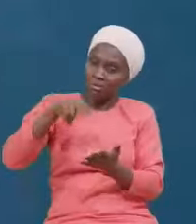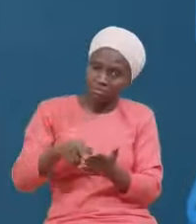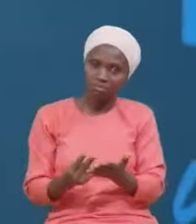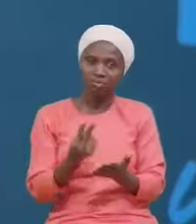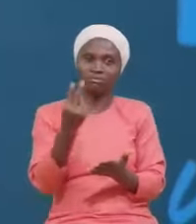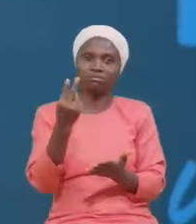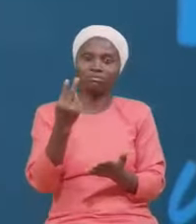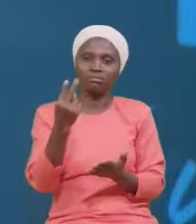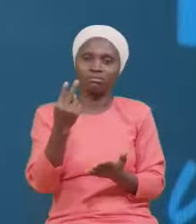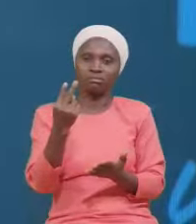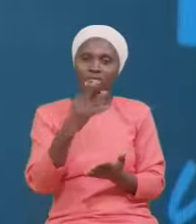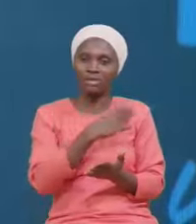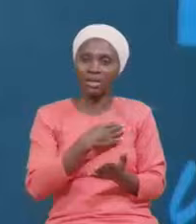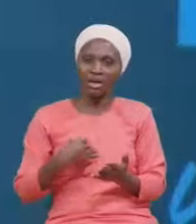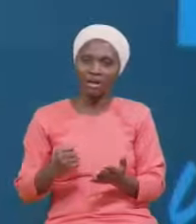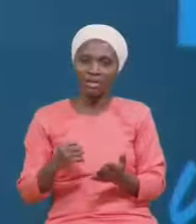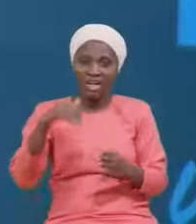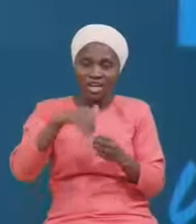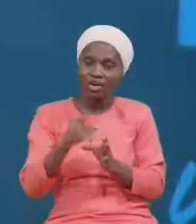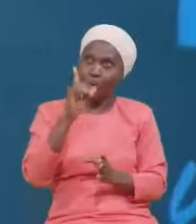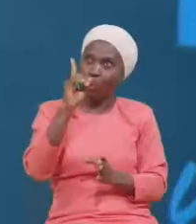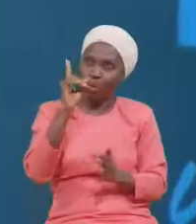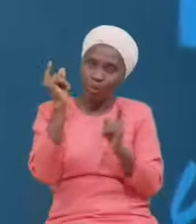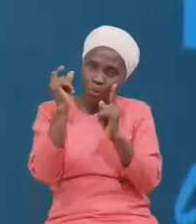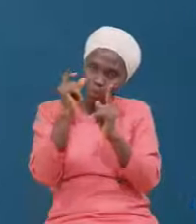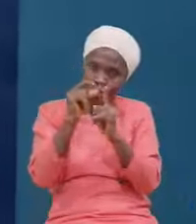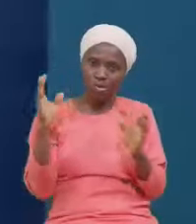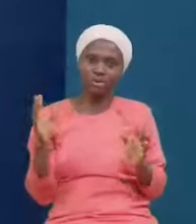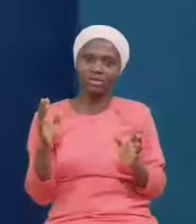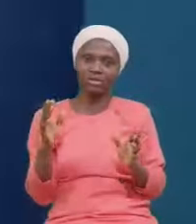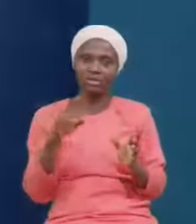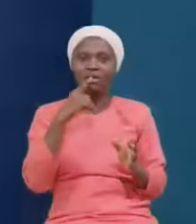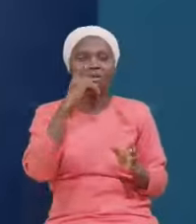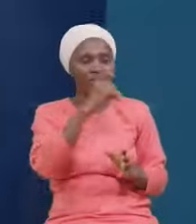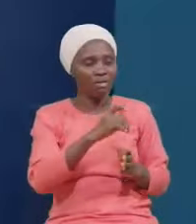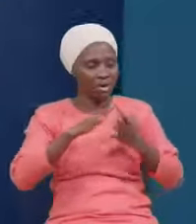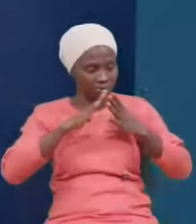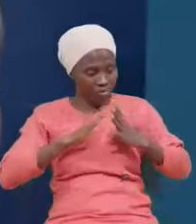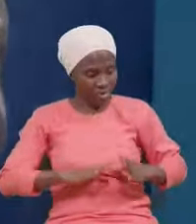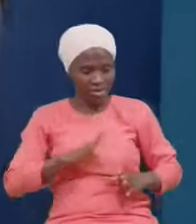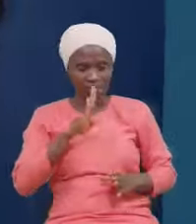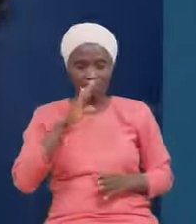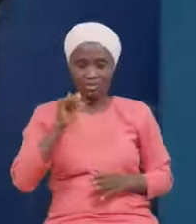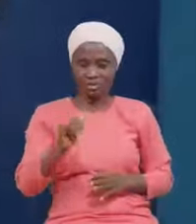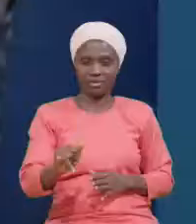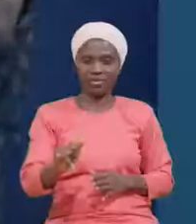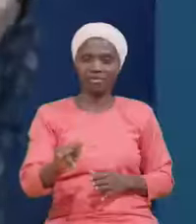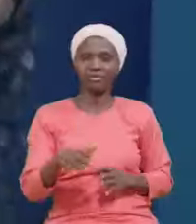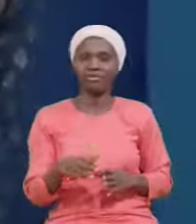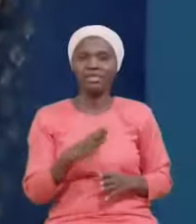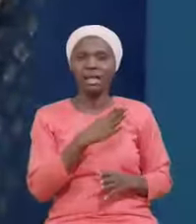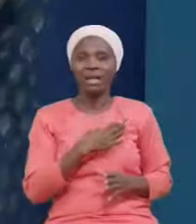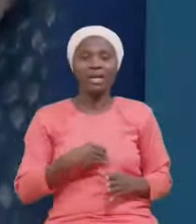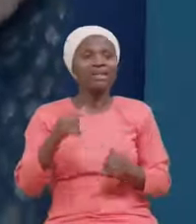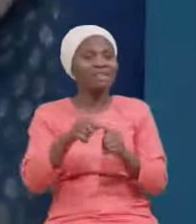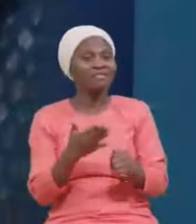Mi yokka kallu paiki ettaru. And in one word. Aa yokka lokanni chustunnaru. Peace be still. దయ చేసి రక్షించండి. Everything is